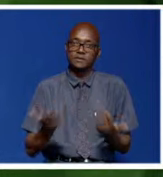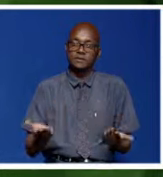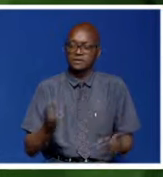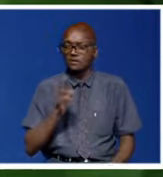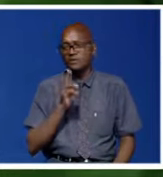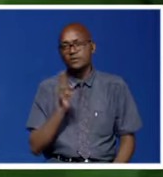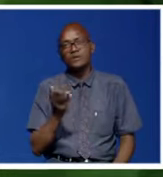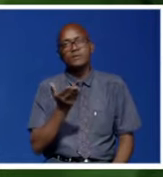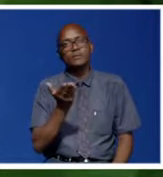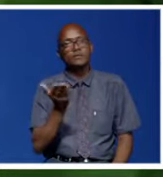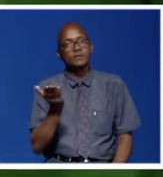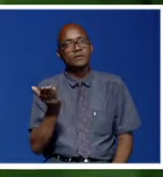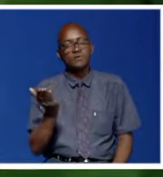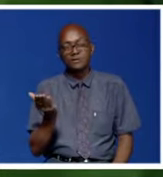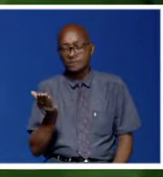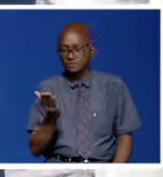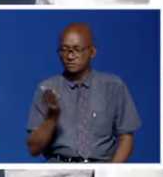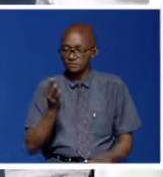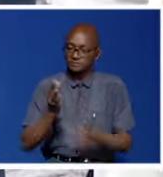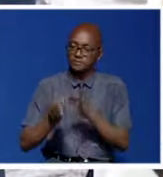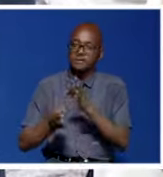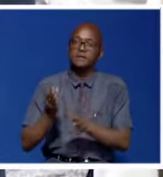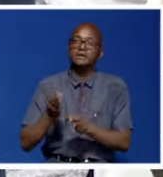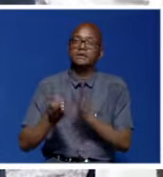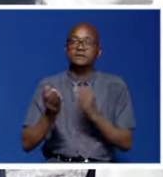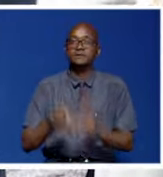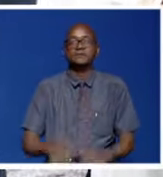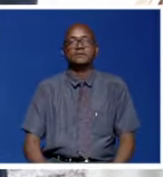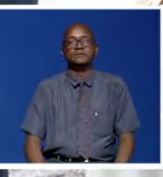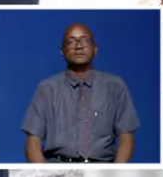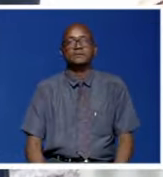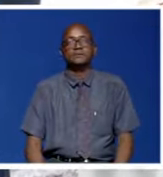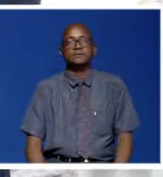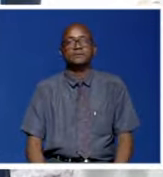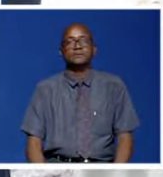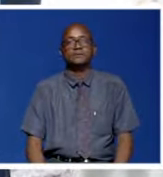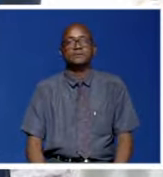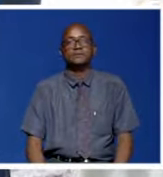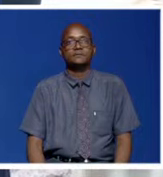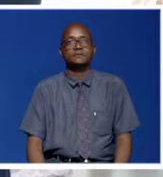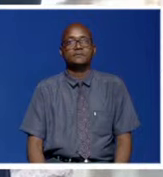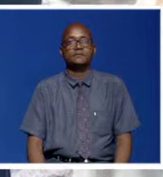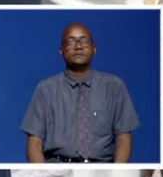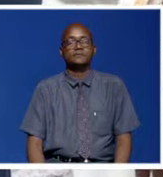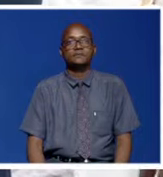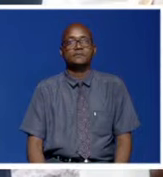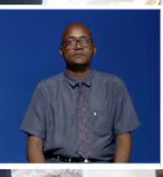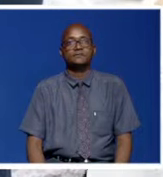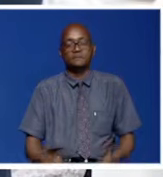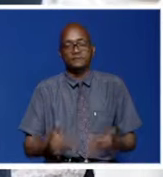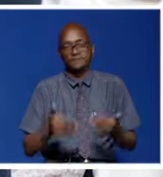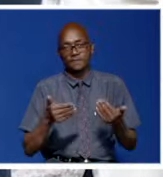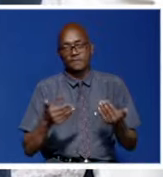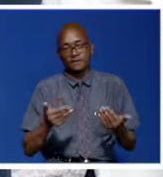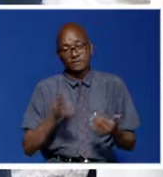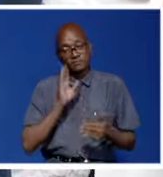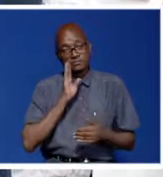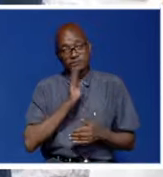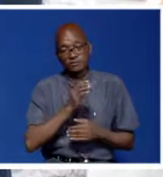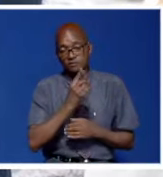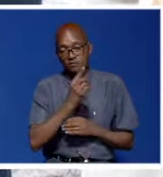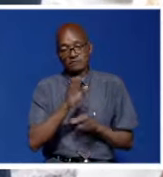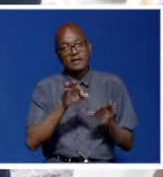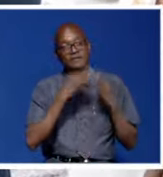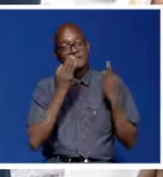hoja popote pale panapostahili. Pole hizi kwanza tuzielekeze kwa familia,